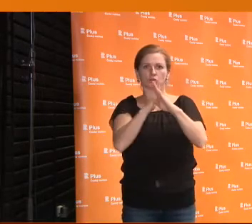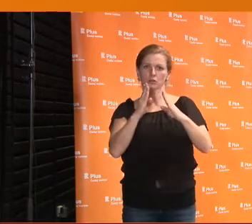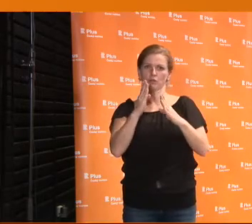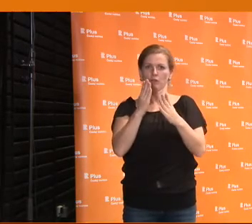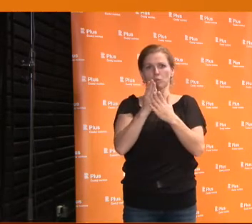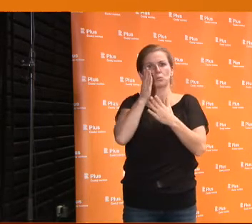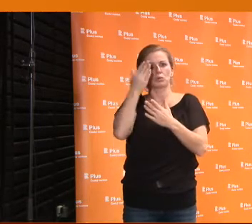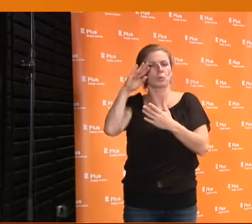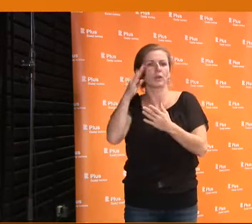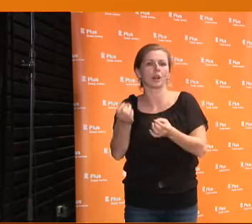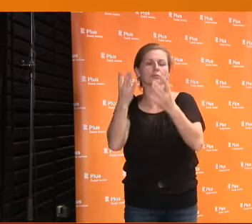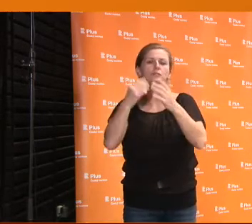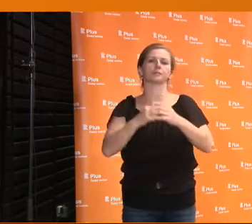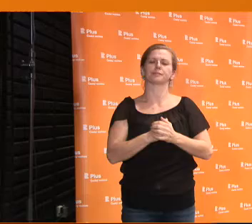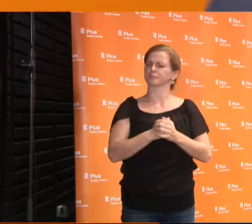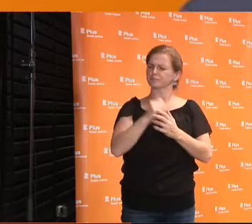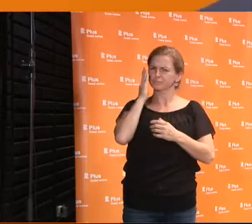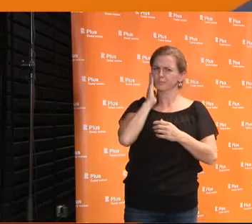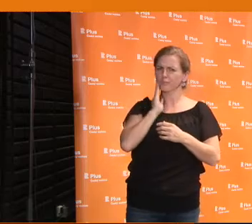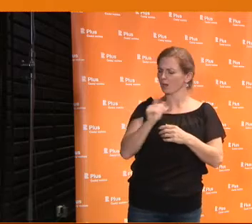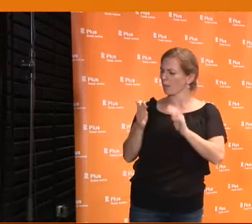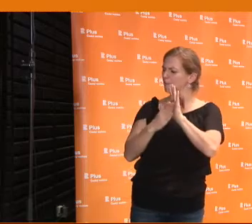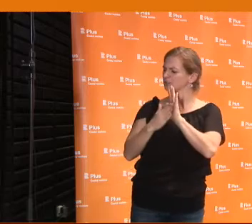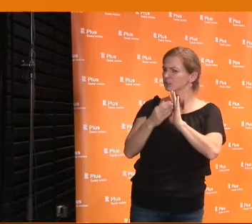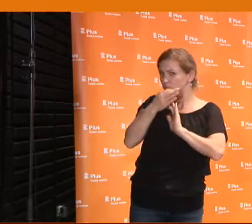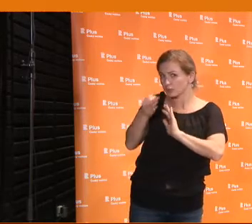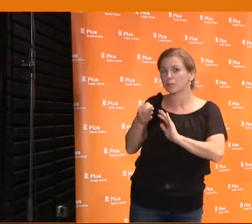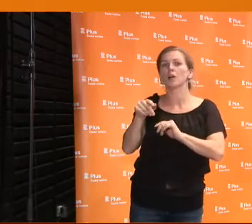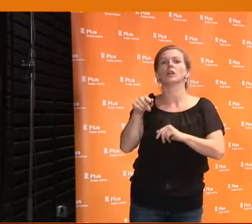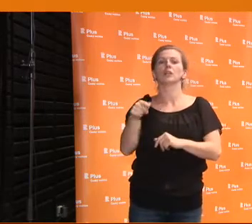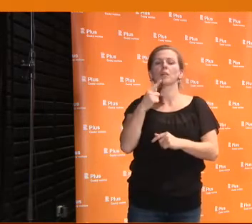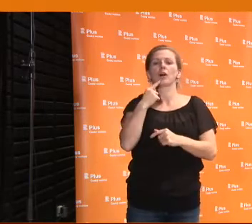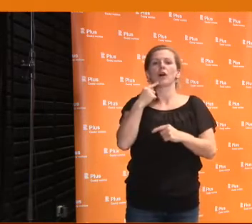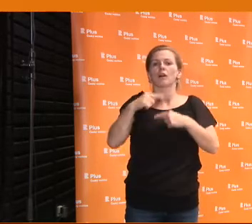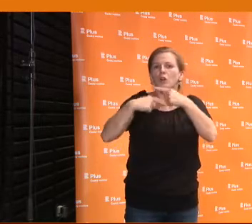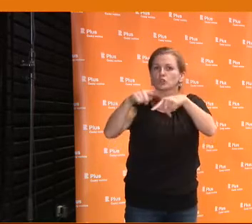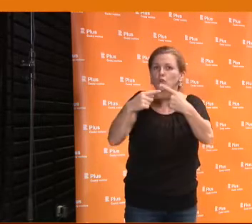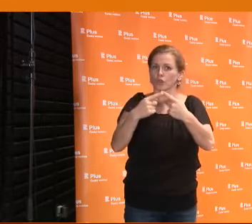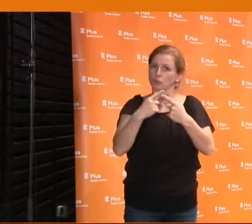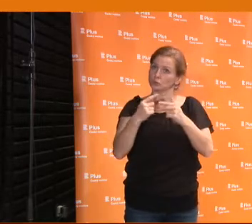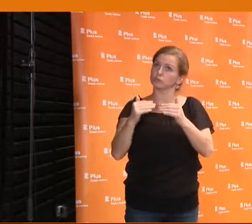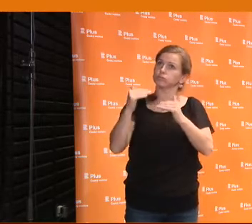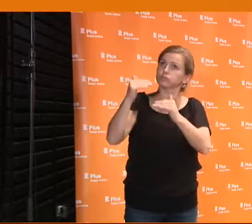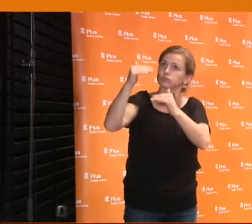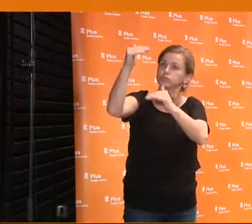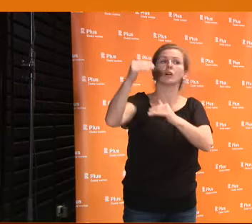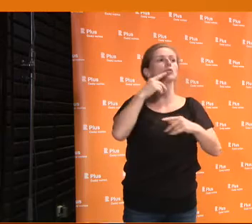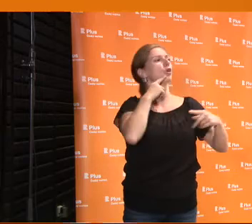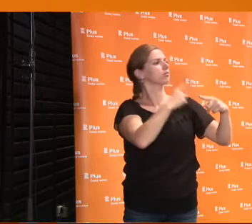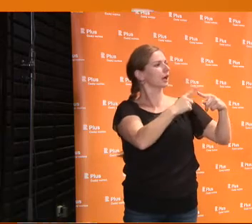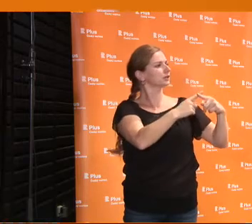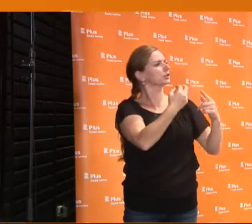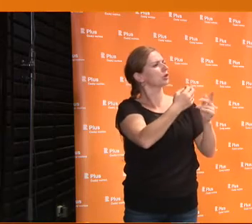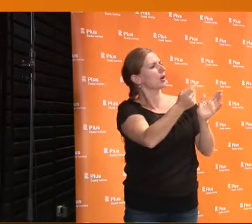ten vývoj technologií opravdu tak daleko, že dokáže vlastně uspokojit tu poptávku té praxe, biznisu a prostě